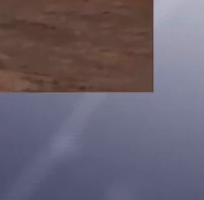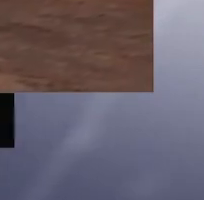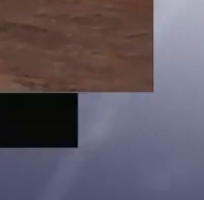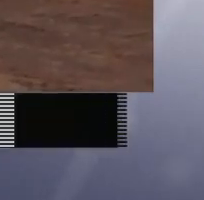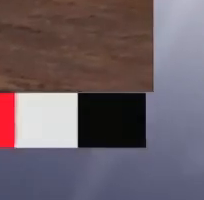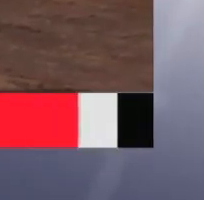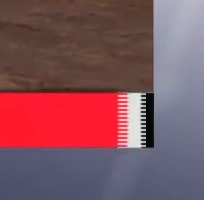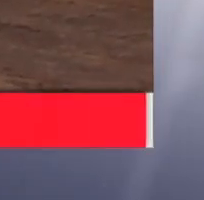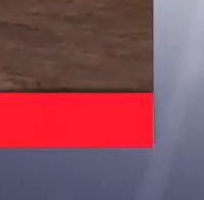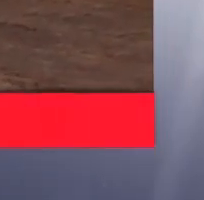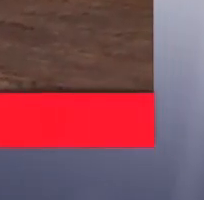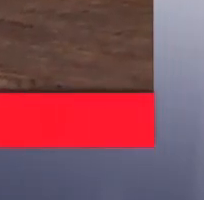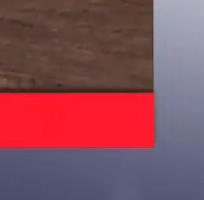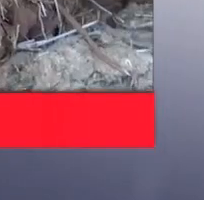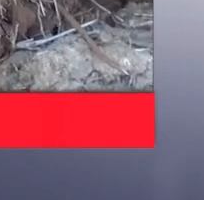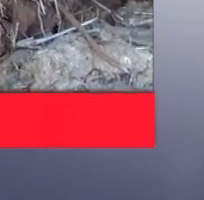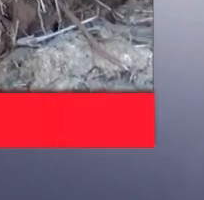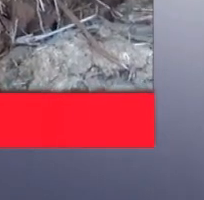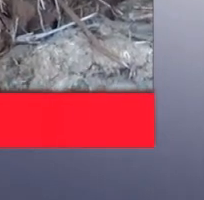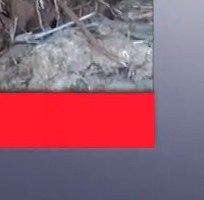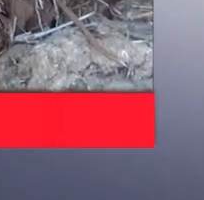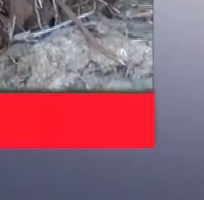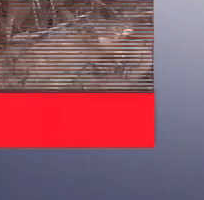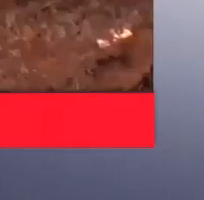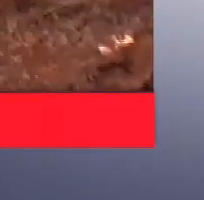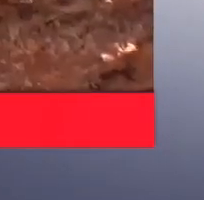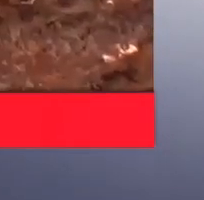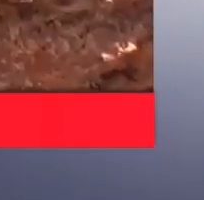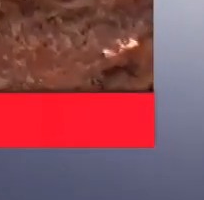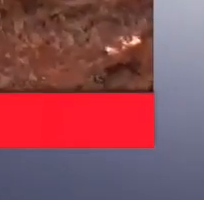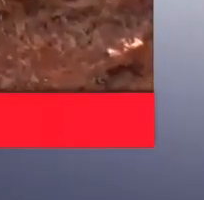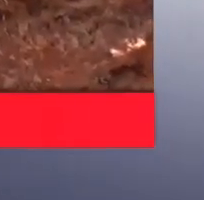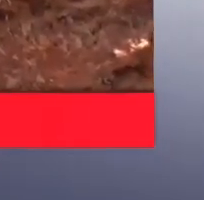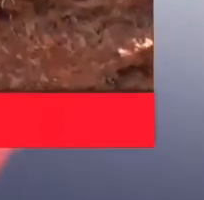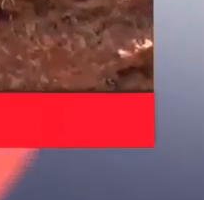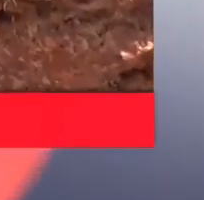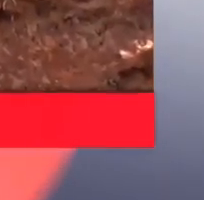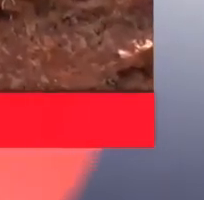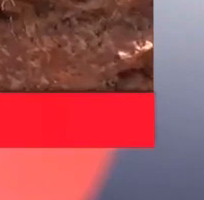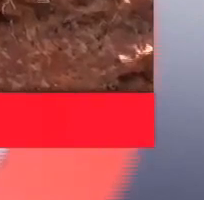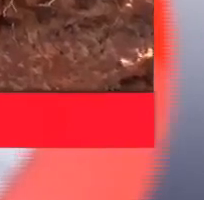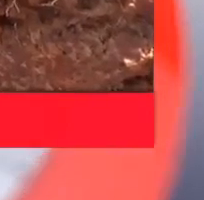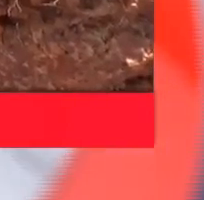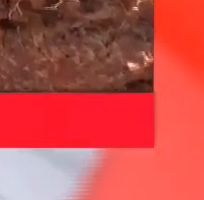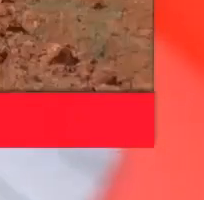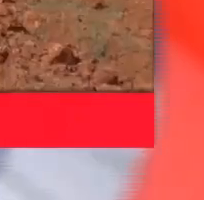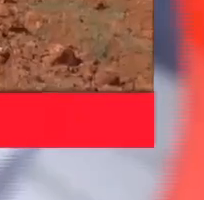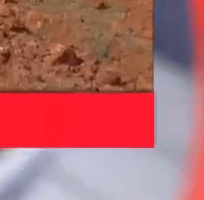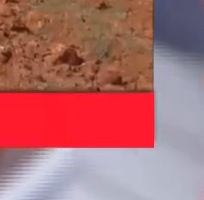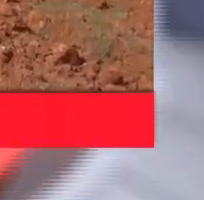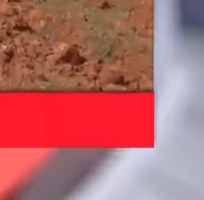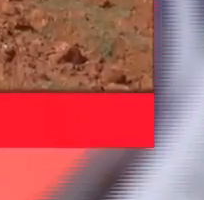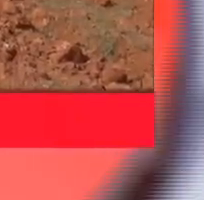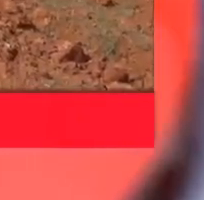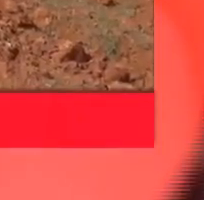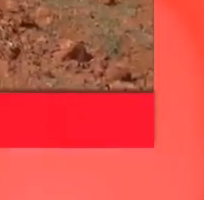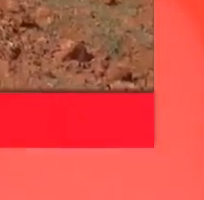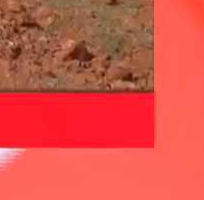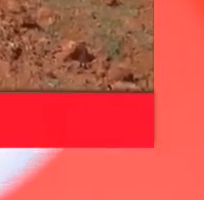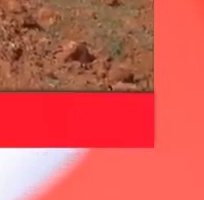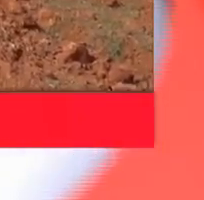Voamarina fa faritra volkanika ny any tsy mahabe omby kominina Ambohimandry fa tsy hisy ato anatin'ny fotoana fohy kosa ny mety